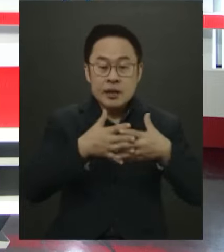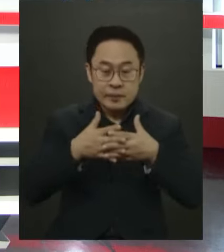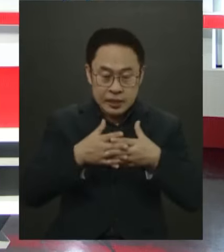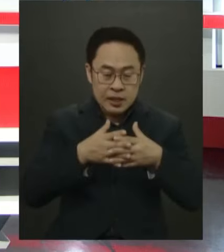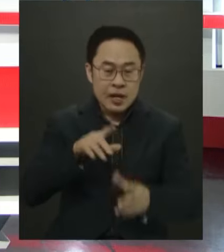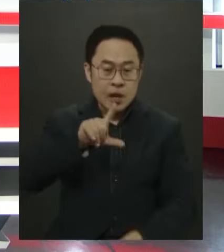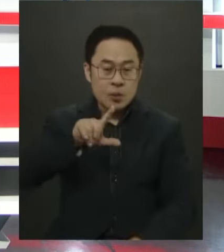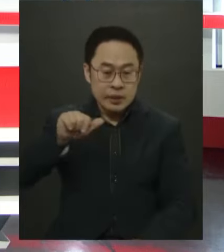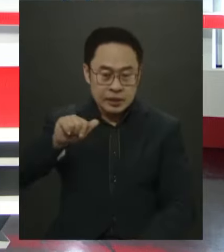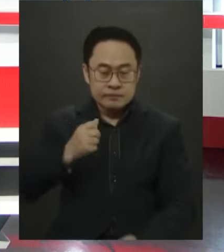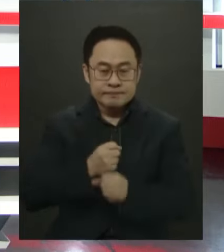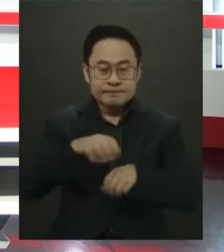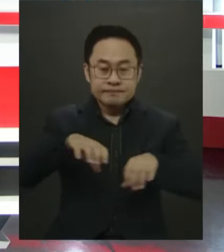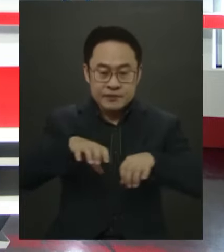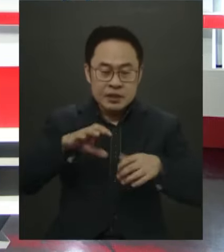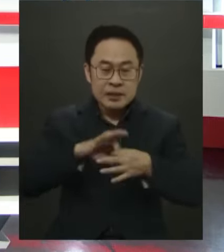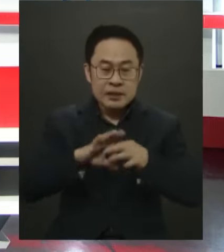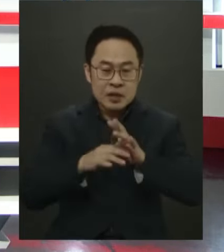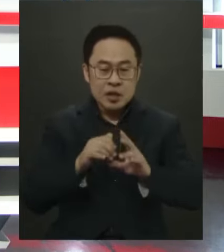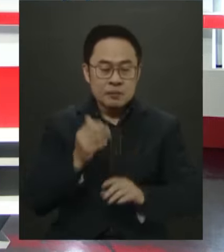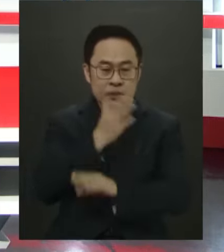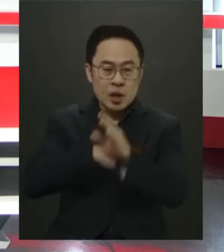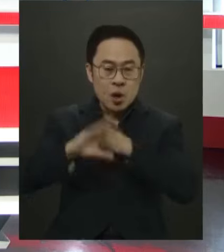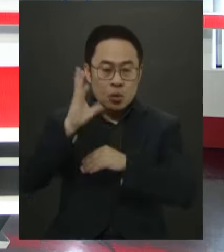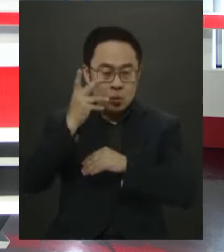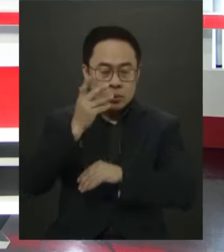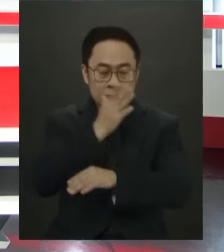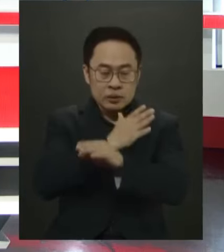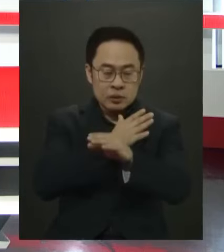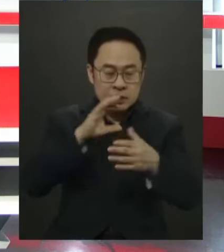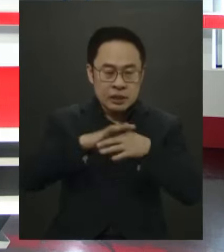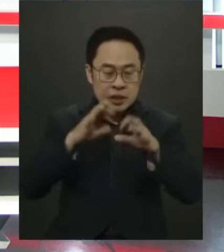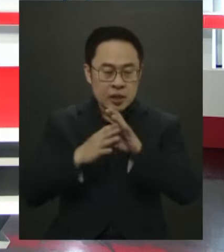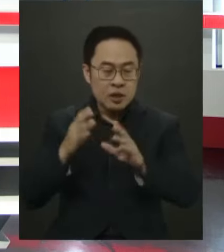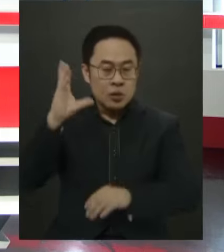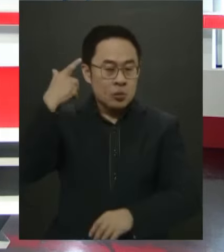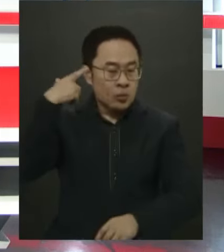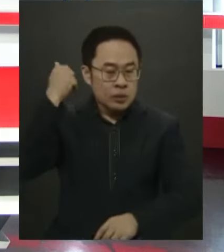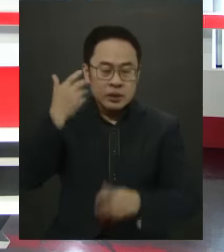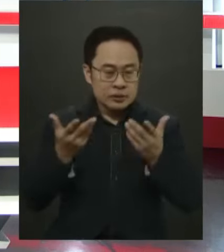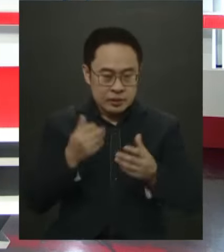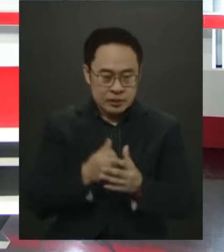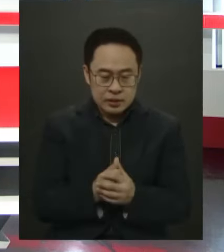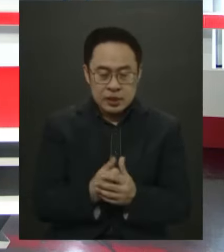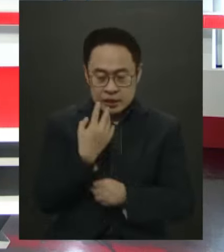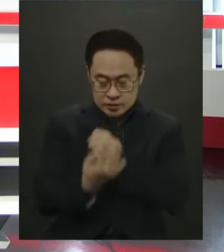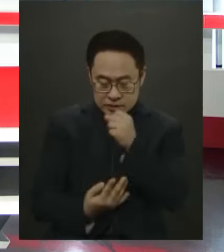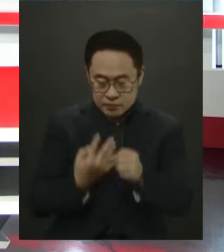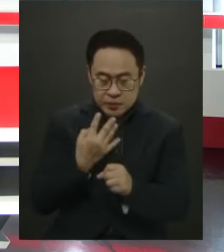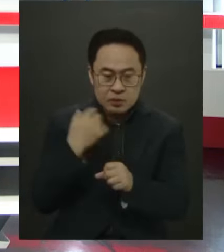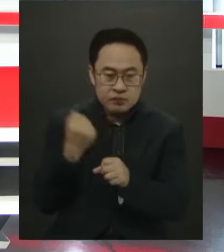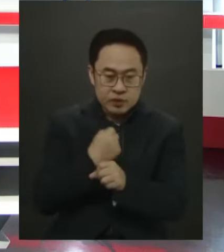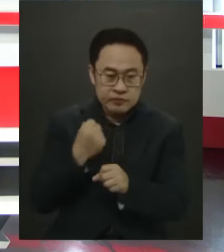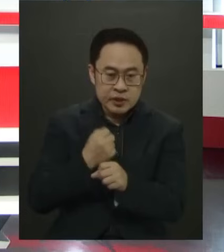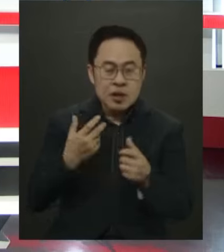กันอีกครั้งนึงนะคะพี่แววสายสุนีเขาก็บอกว่าเดี๋ยวน่าจะได้เจอกันแล้วก็อาจจะต้องบอกว่าช่วงนี้ต้องดูแลร่างกายตัวเองอาจจะมี